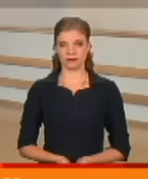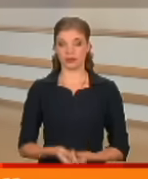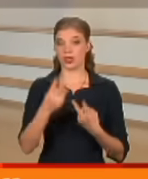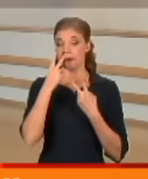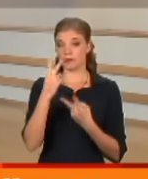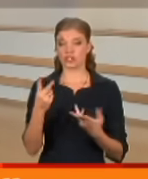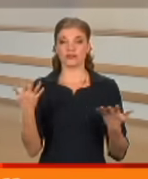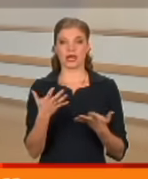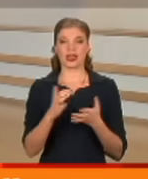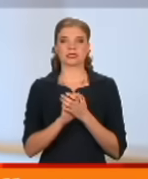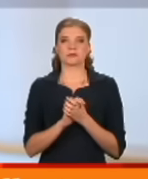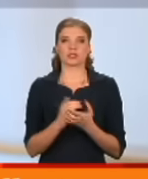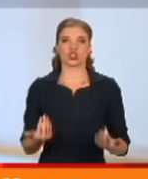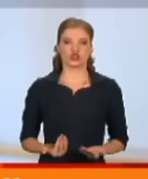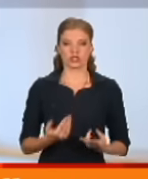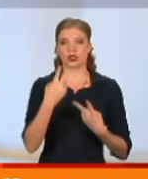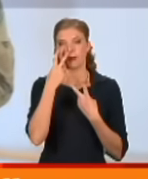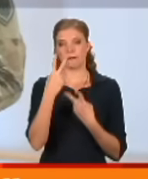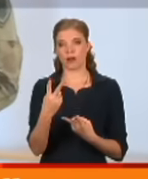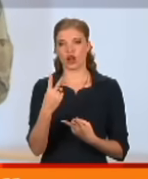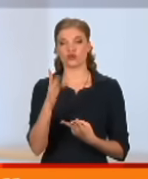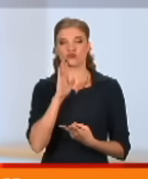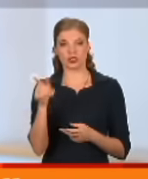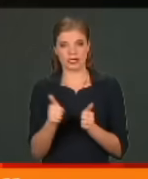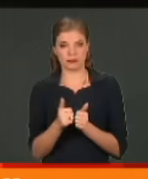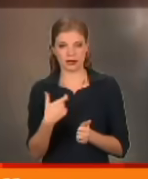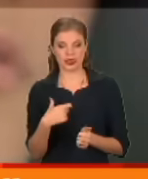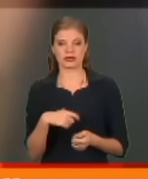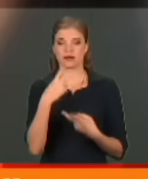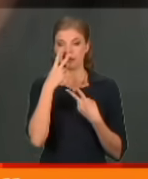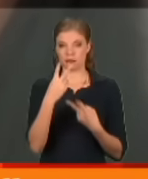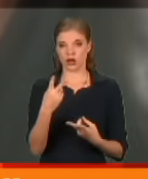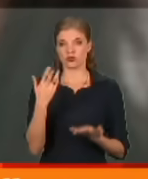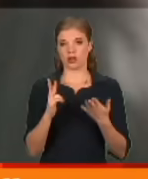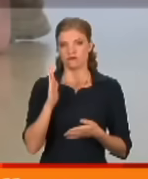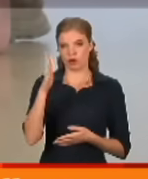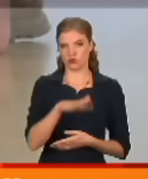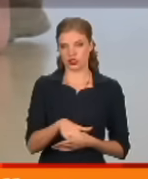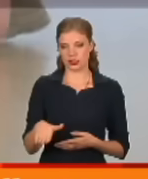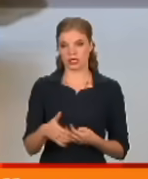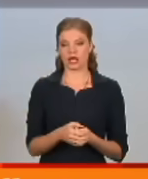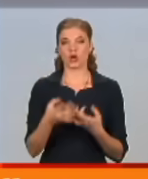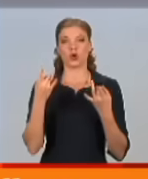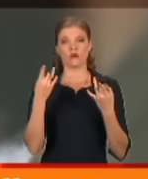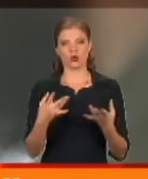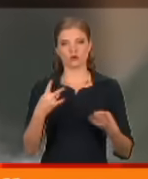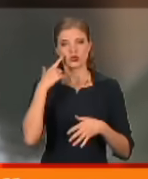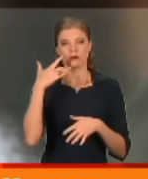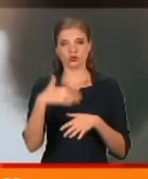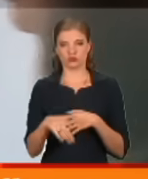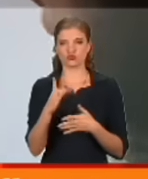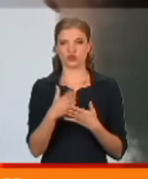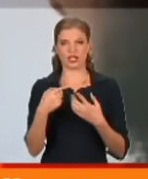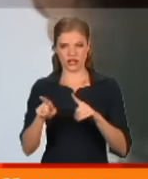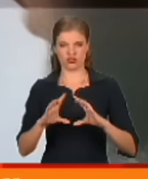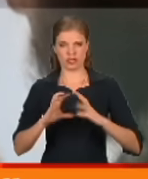Бачу якесь мирне життя, бачу її біля себе і бачу як майбутнє дітей. Важливо просто зрозуміти, що є інший